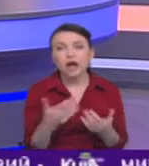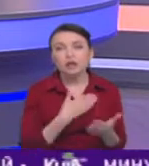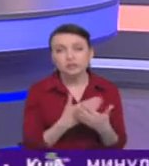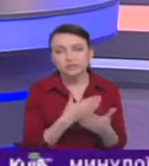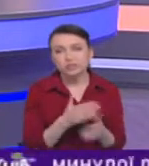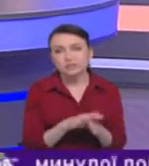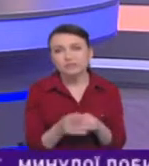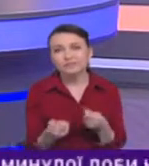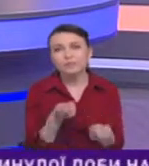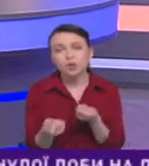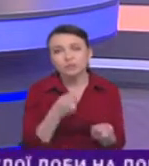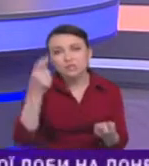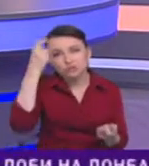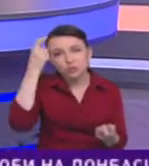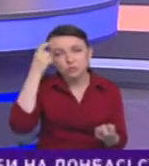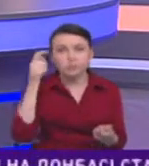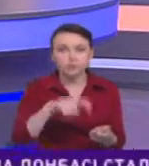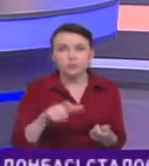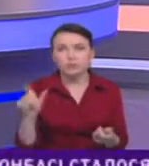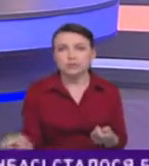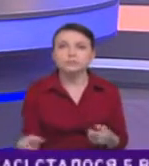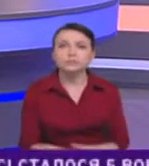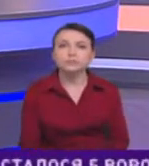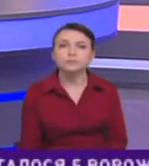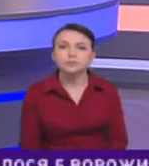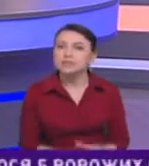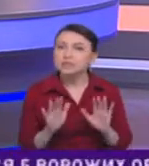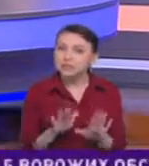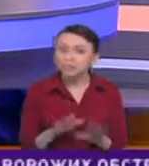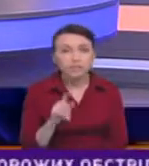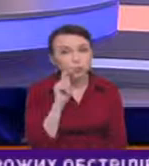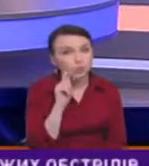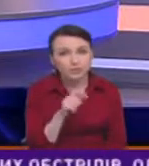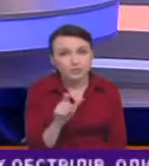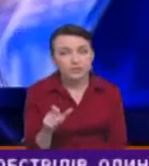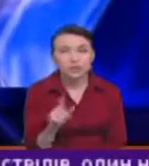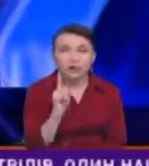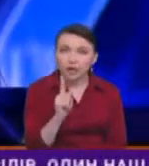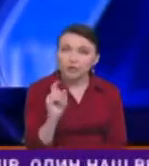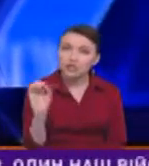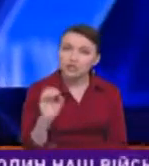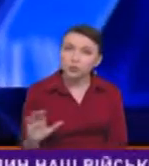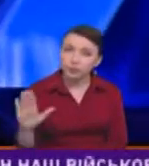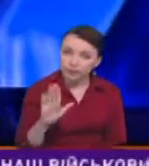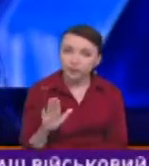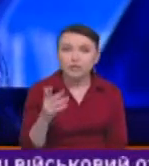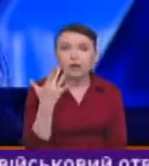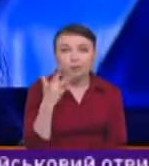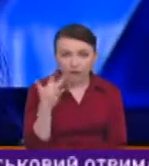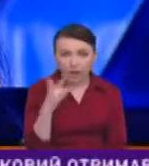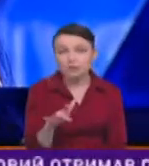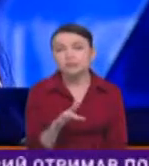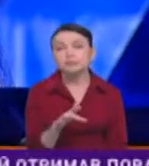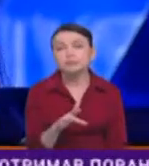маніпуляція свідомістю громадян. Не тільки українських, але і європейських, і американських,